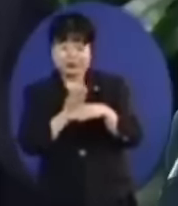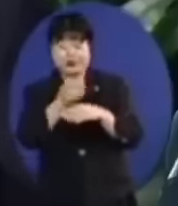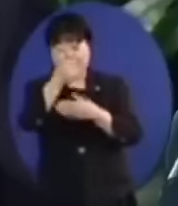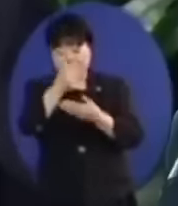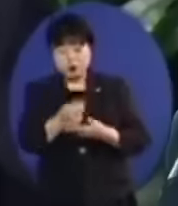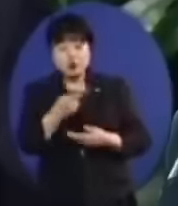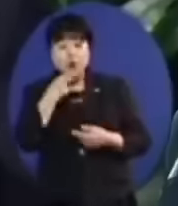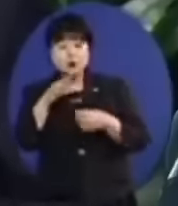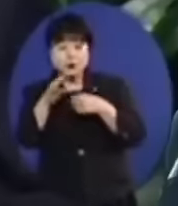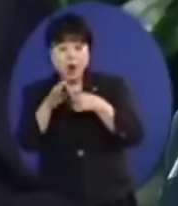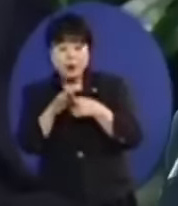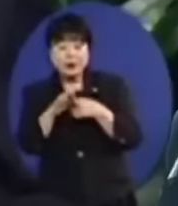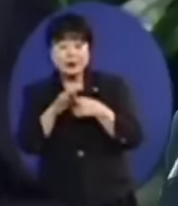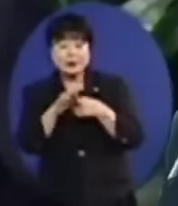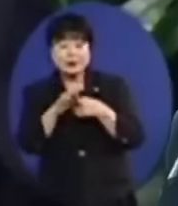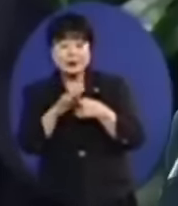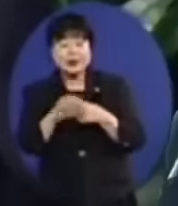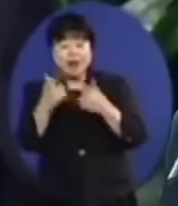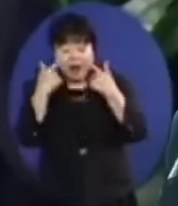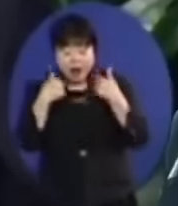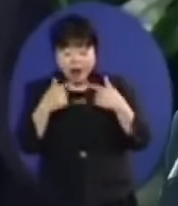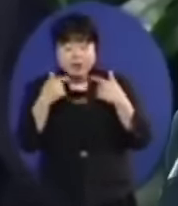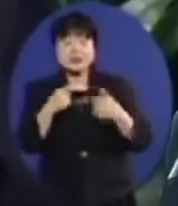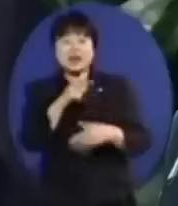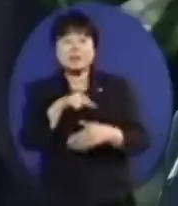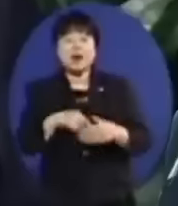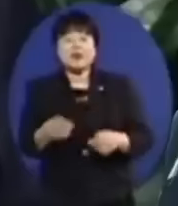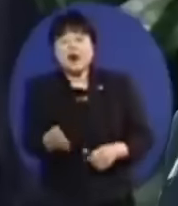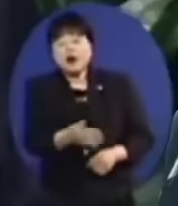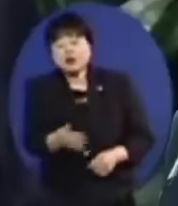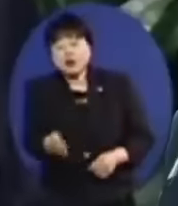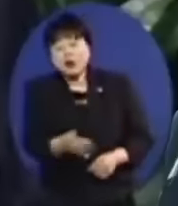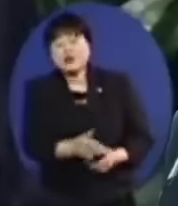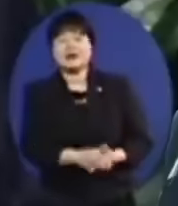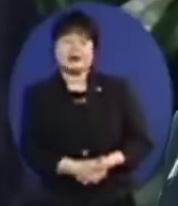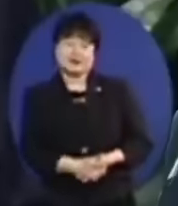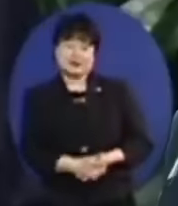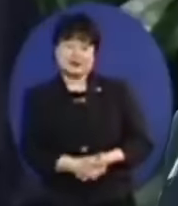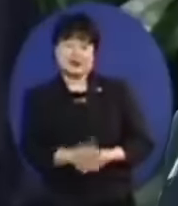있지 않으면 언제나 허전한 것이 있습니다.